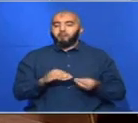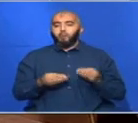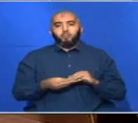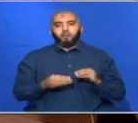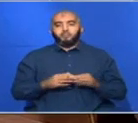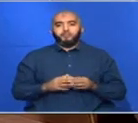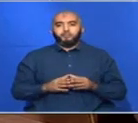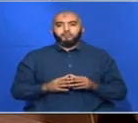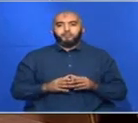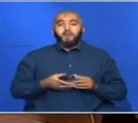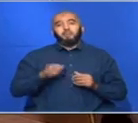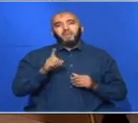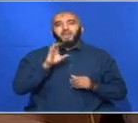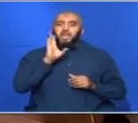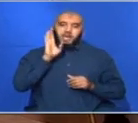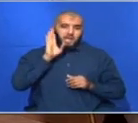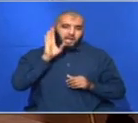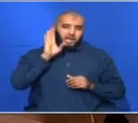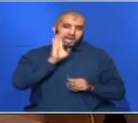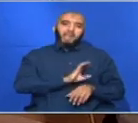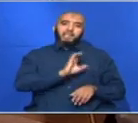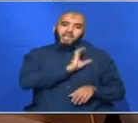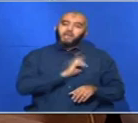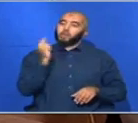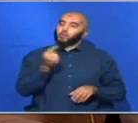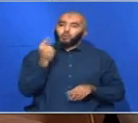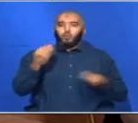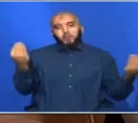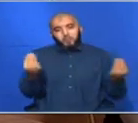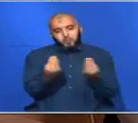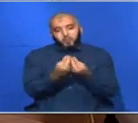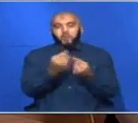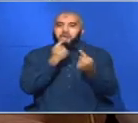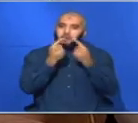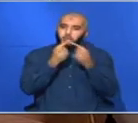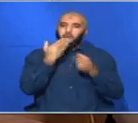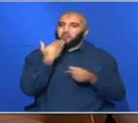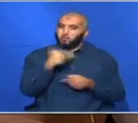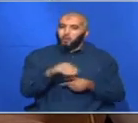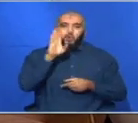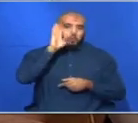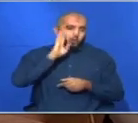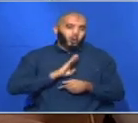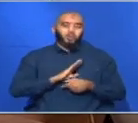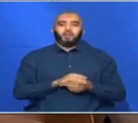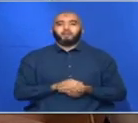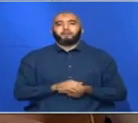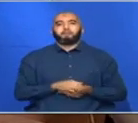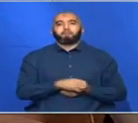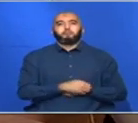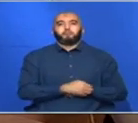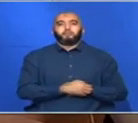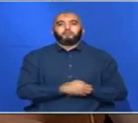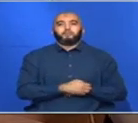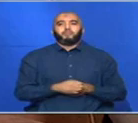تطييب القلوب لا نفعل ذلك ونحن في شحناء وما الى ذلك وانما نفعل ذلك ونحن في ربطتين